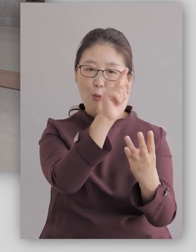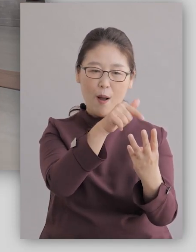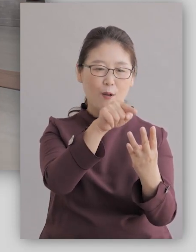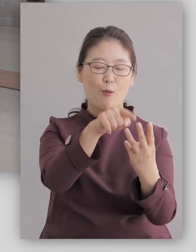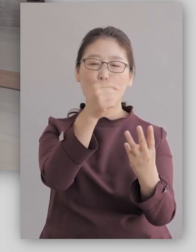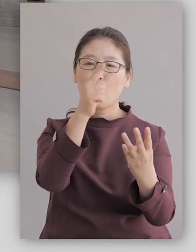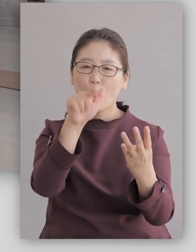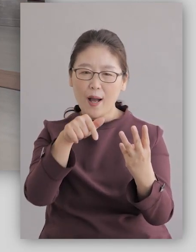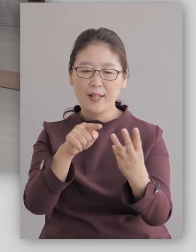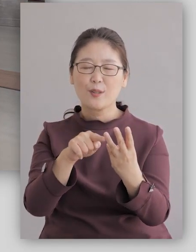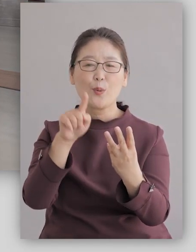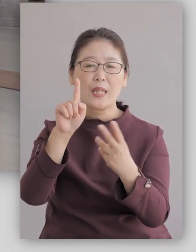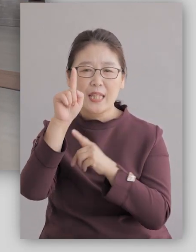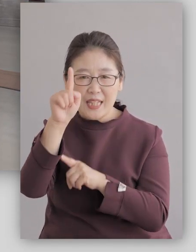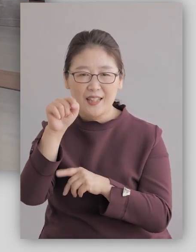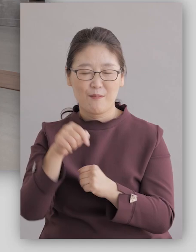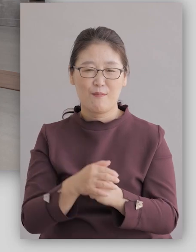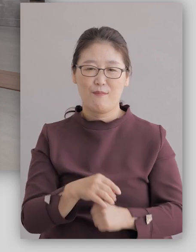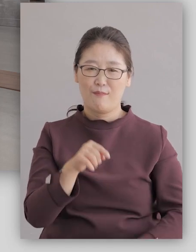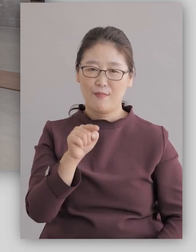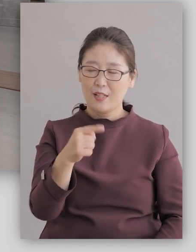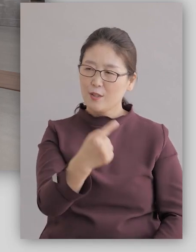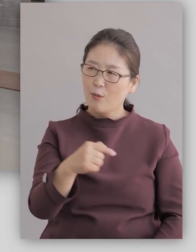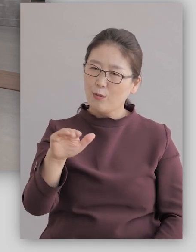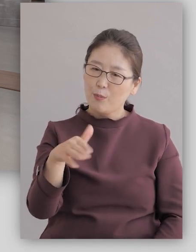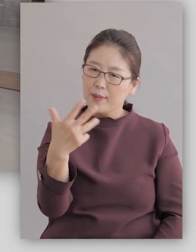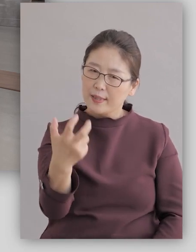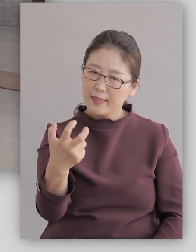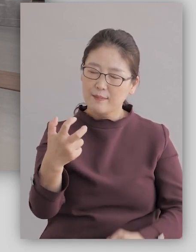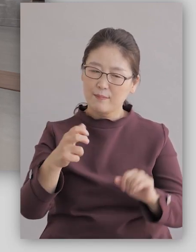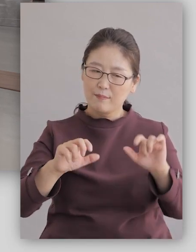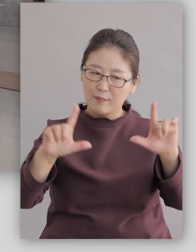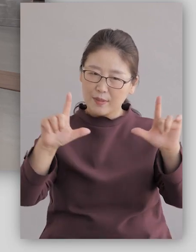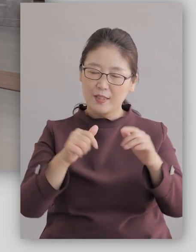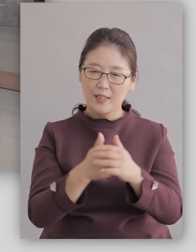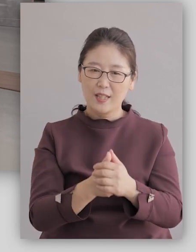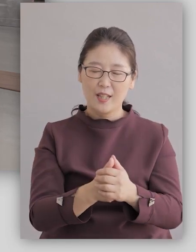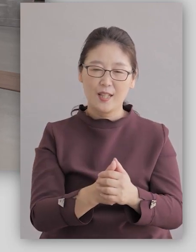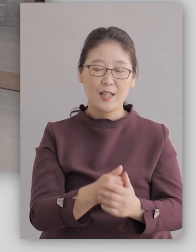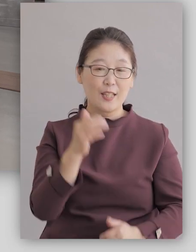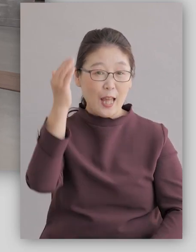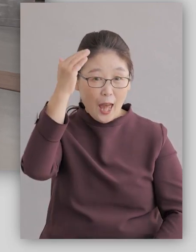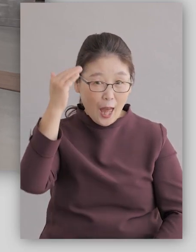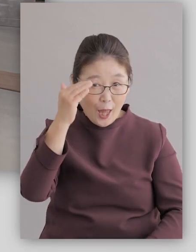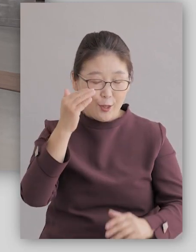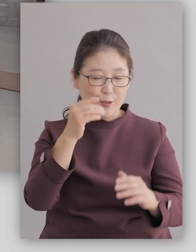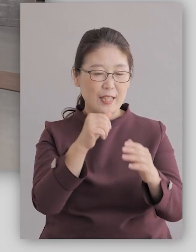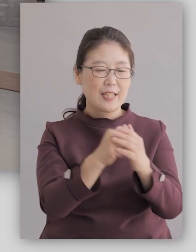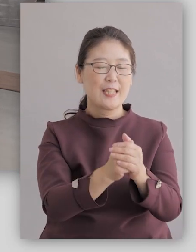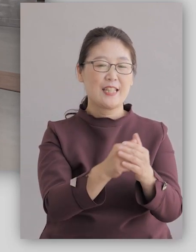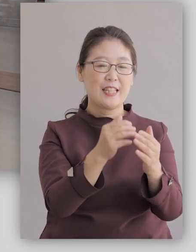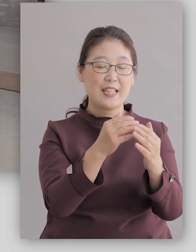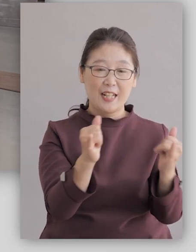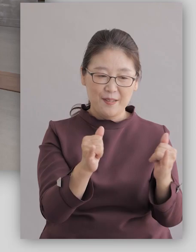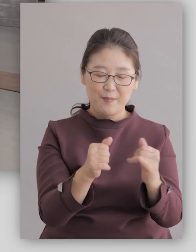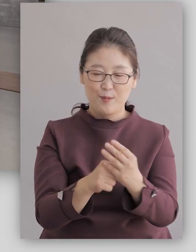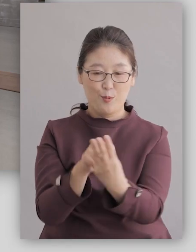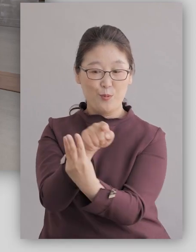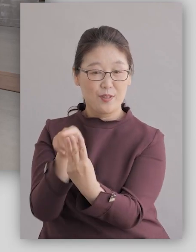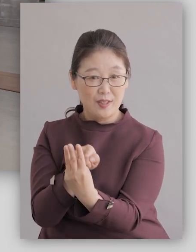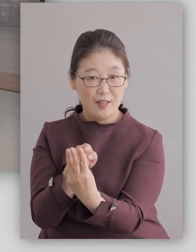작가님, 이후한 작가님. 1970년대 한국의 모노크롬 작가님들과 이 세 분의 작가님들은